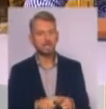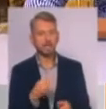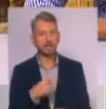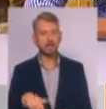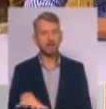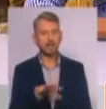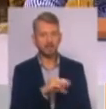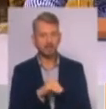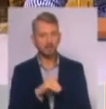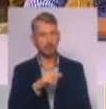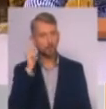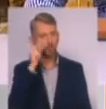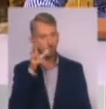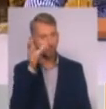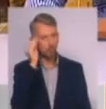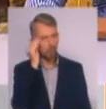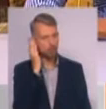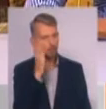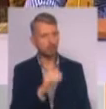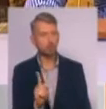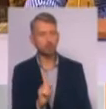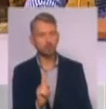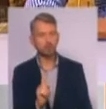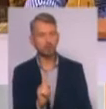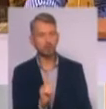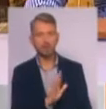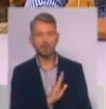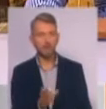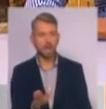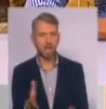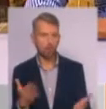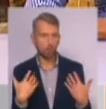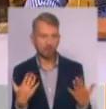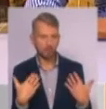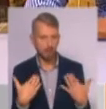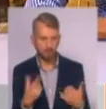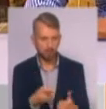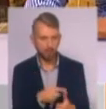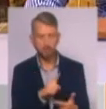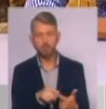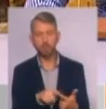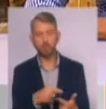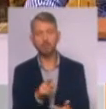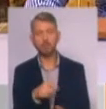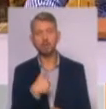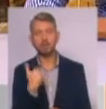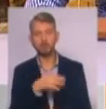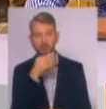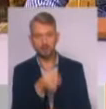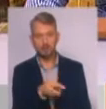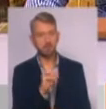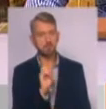всіх урок на майбутнє, щоб не розслаблялися, по-перше. По-друге, як я вже зазначила,